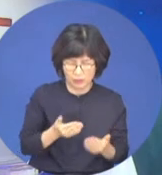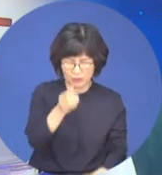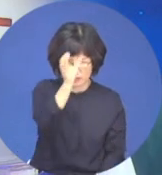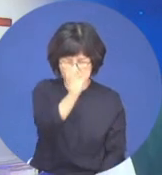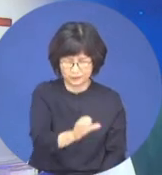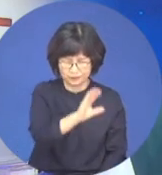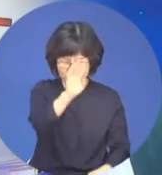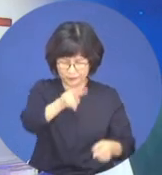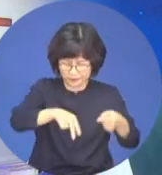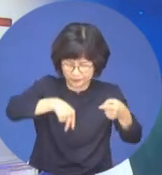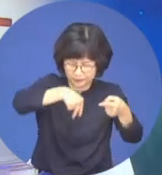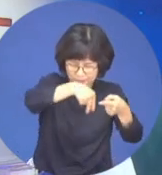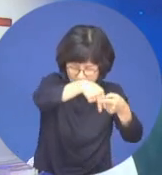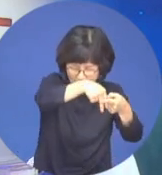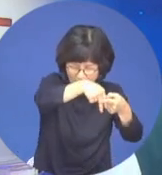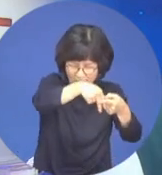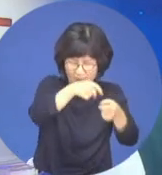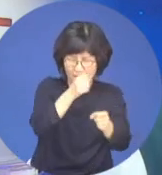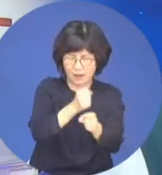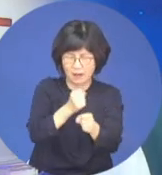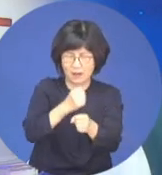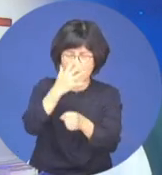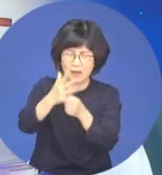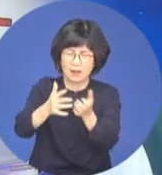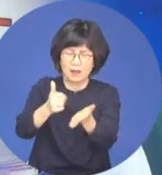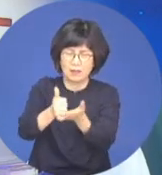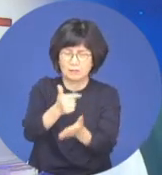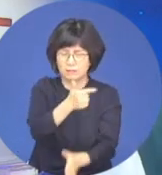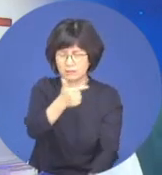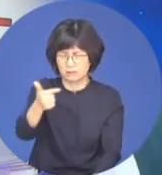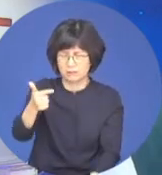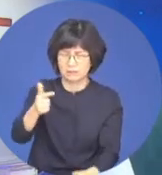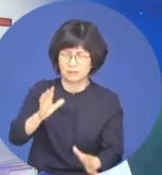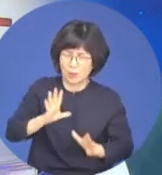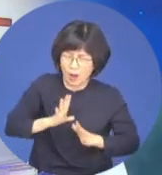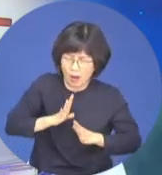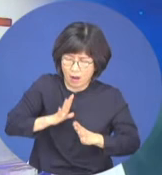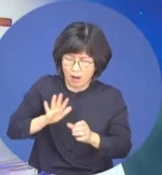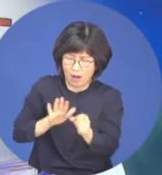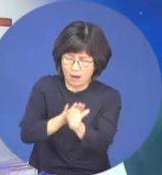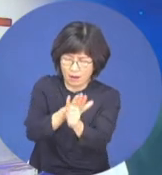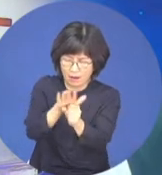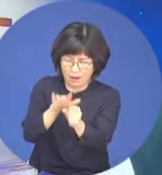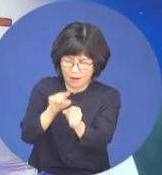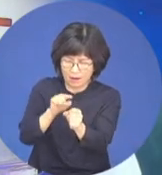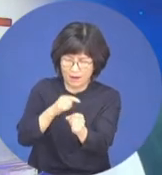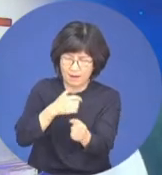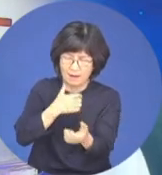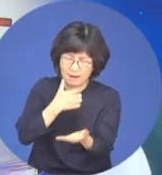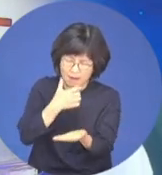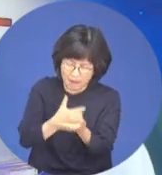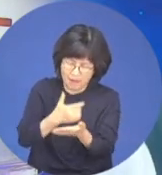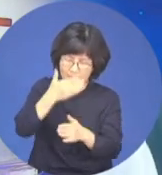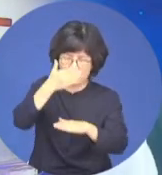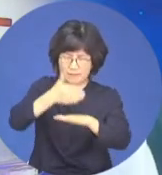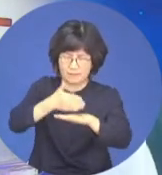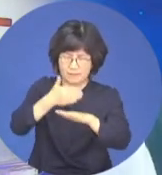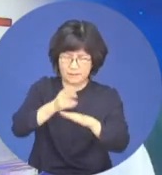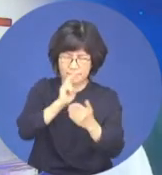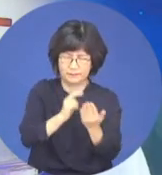삼으신 우리 하나님의 크고 놀라운 사랑에 감사와 찬양을